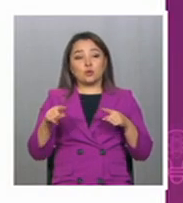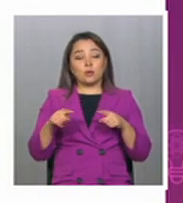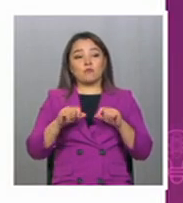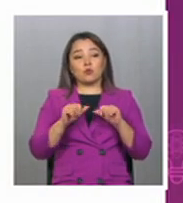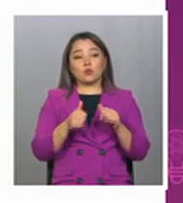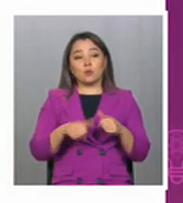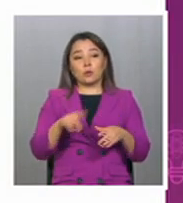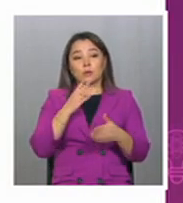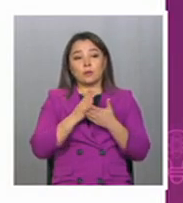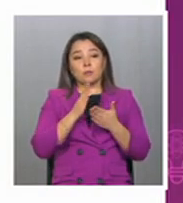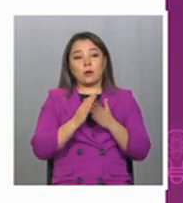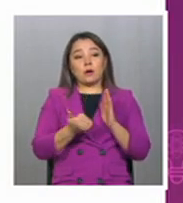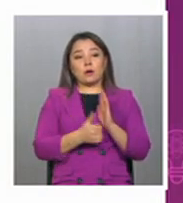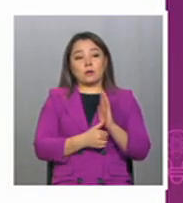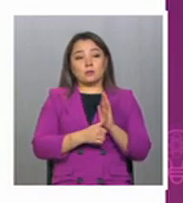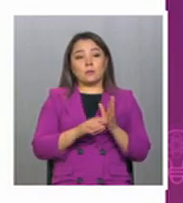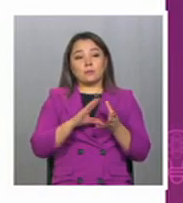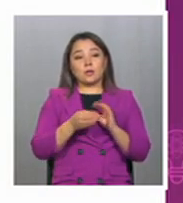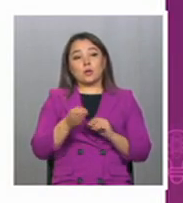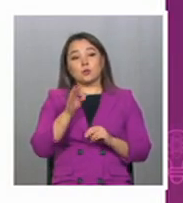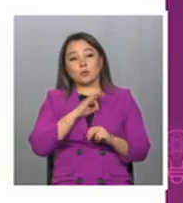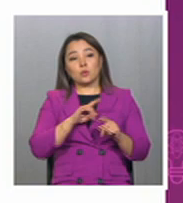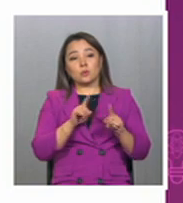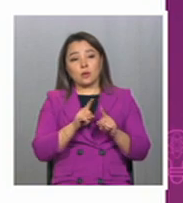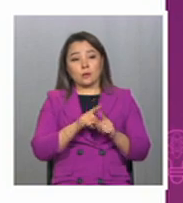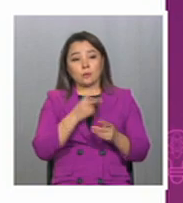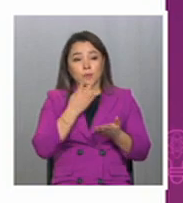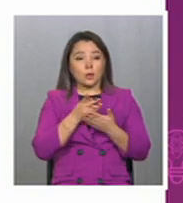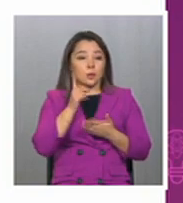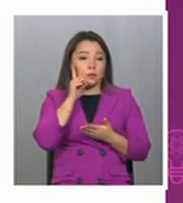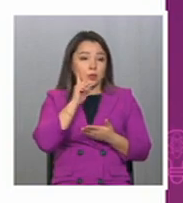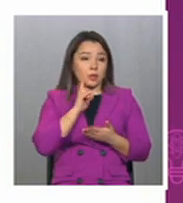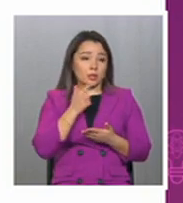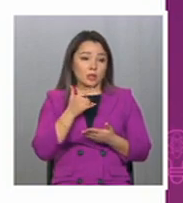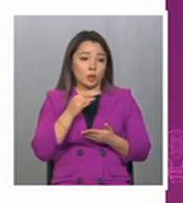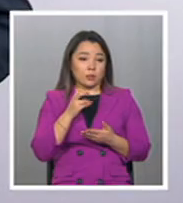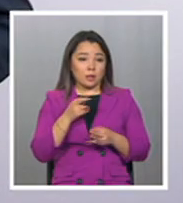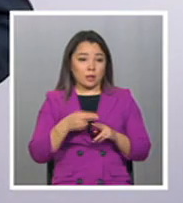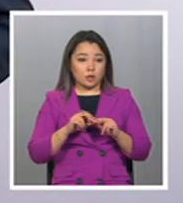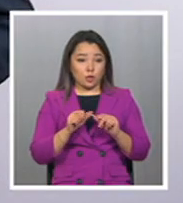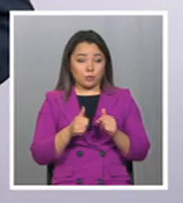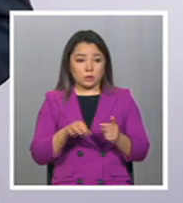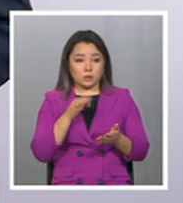6 бұрыш ауданды тиімді пайдалану үшін ең ыңғайлы геометриялық пішін.